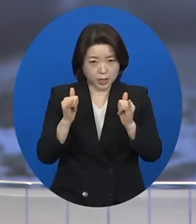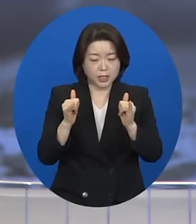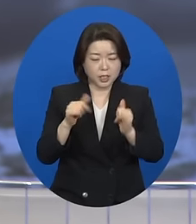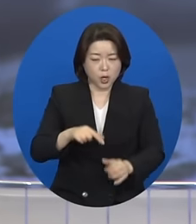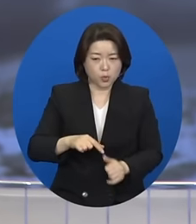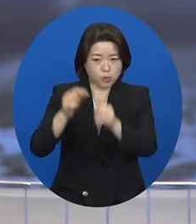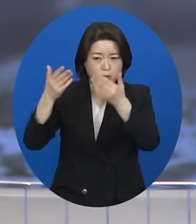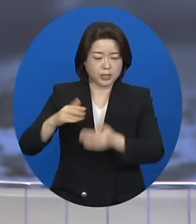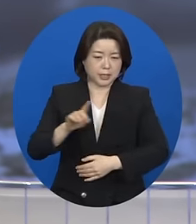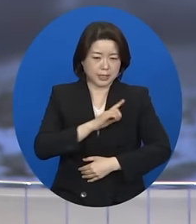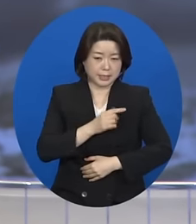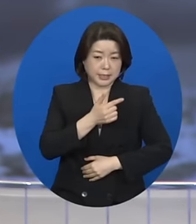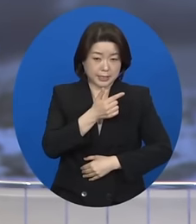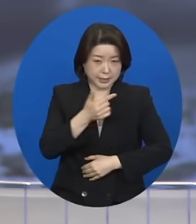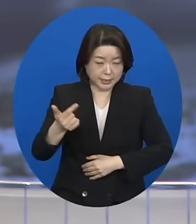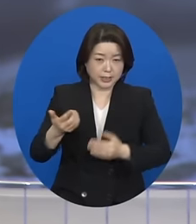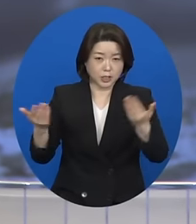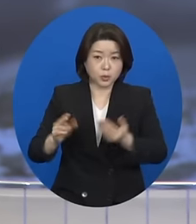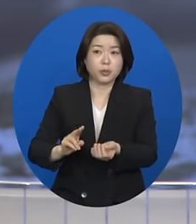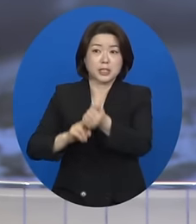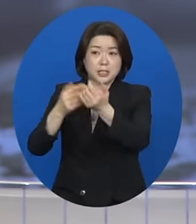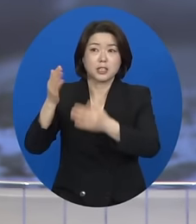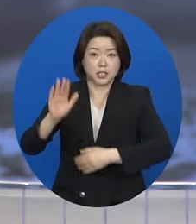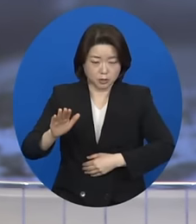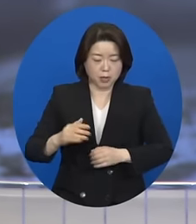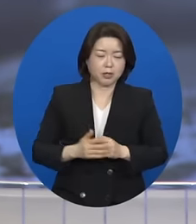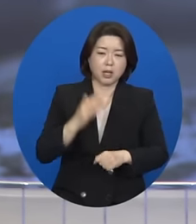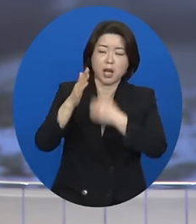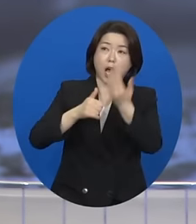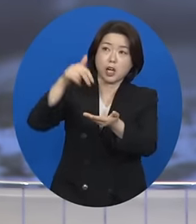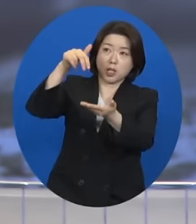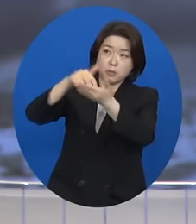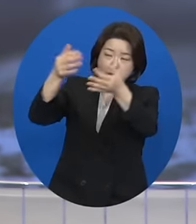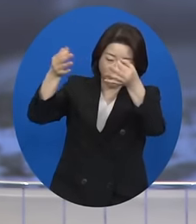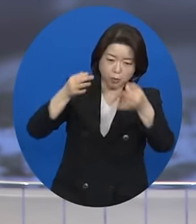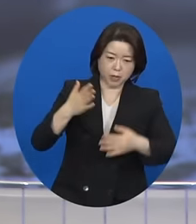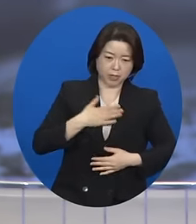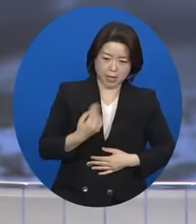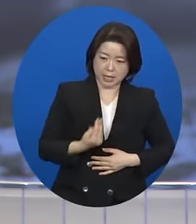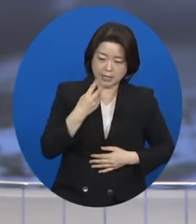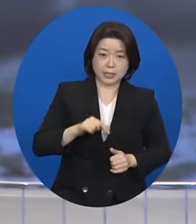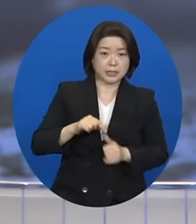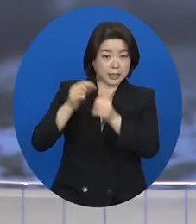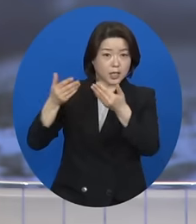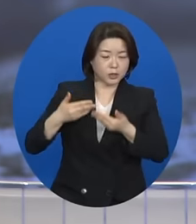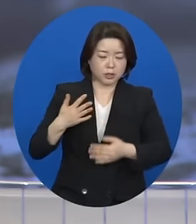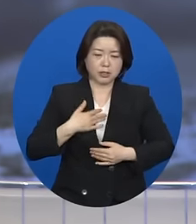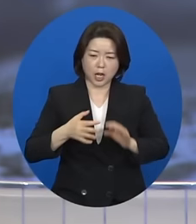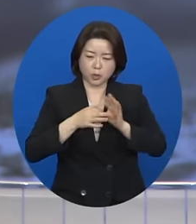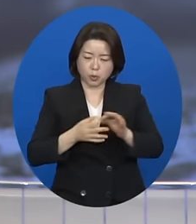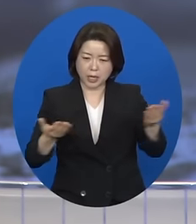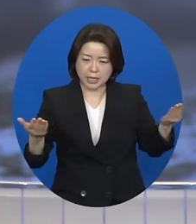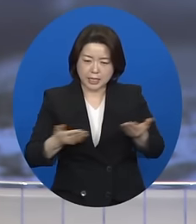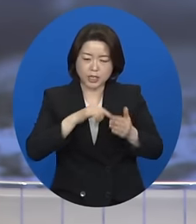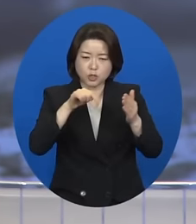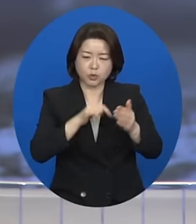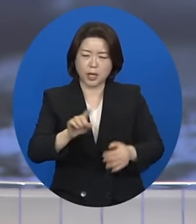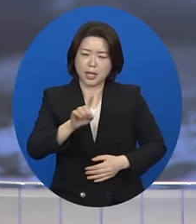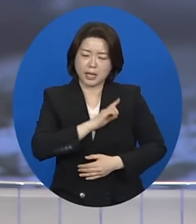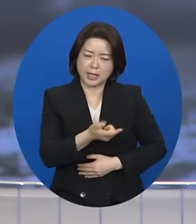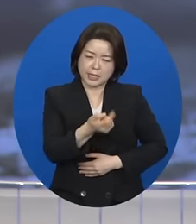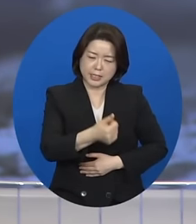일이 적이지만 하의 는를 살리신 일이 저를 해실 일중에서